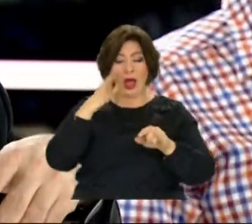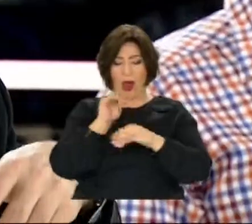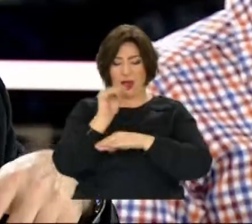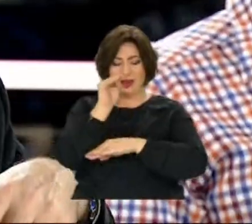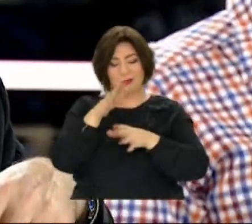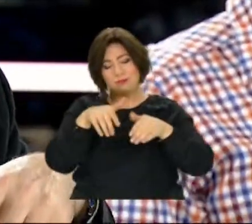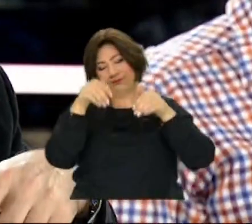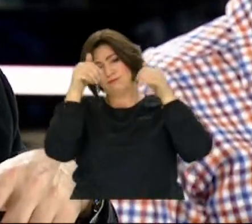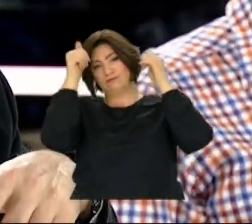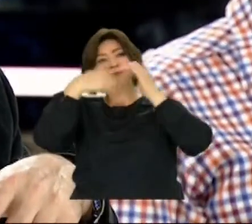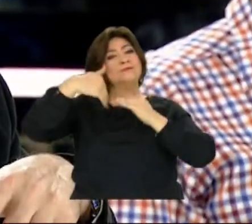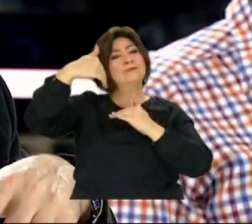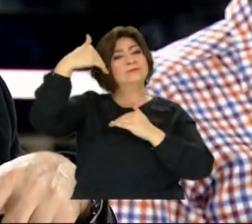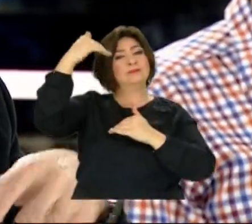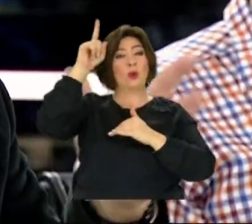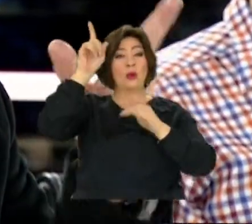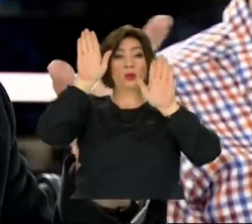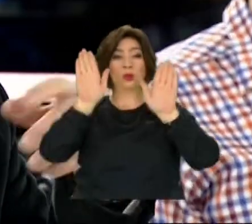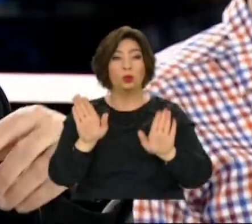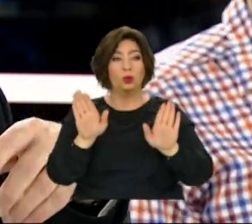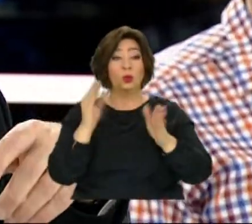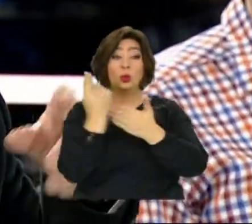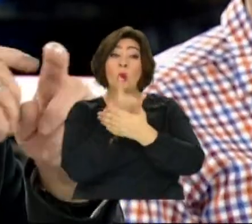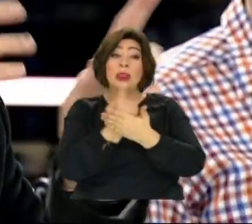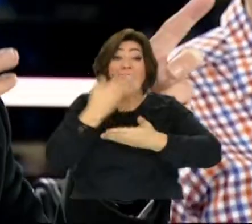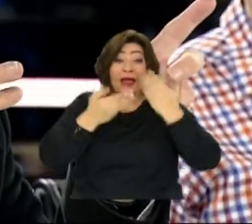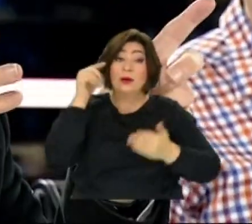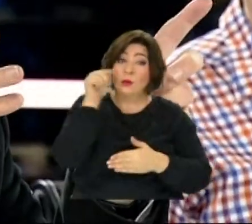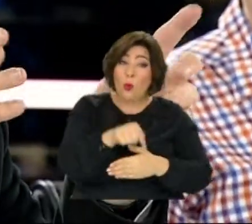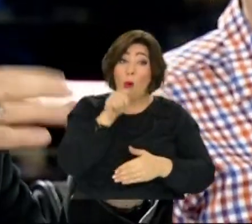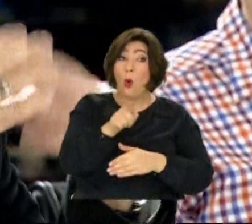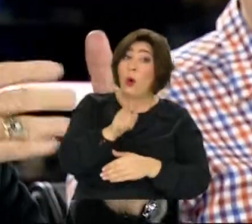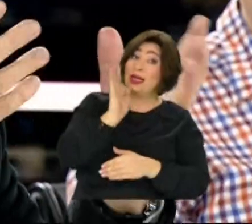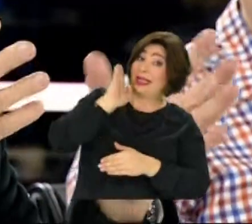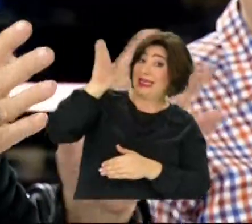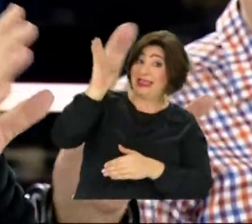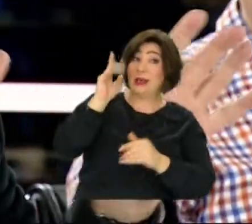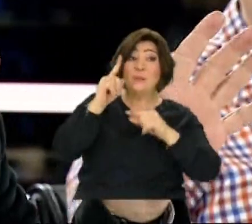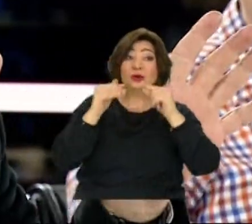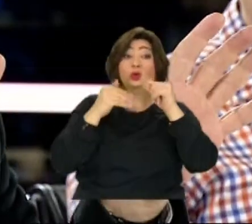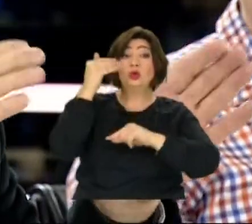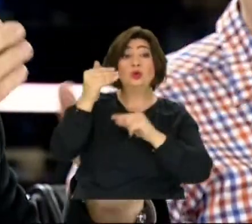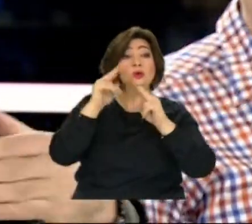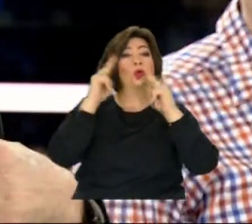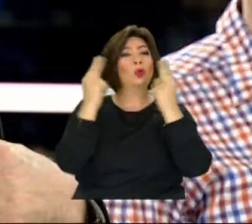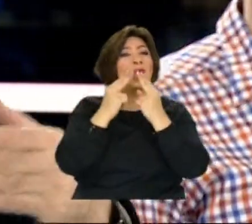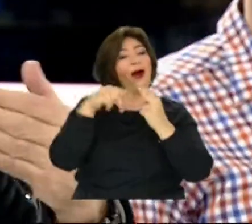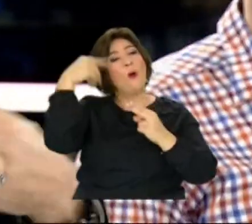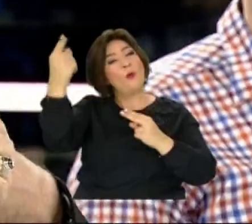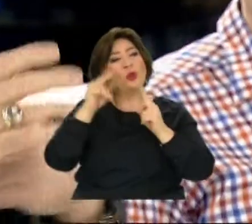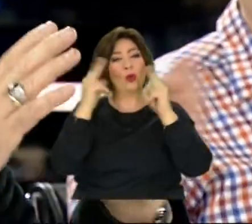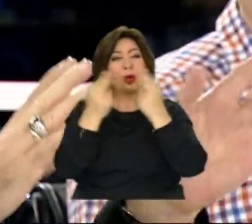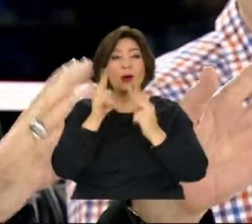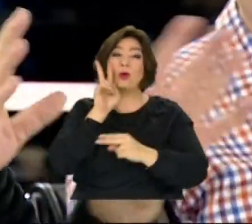çekilir ve buraya gelir, durur der. Yani Kur'an tarifi. O gideceği bir sonraki alemi görmeye başlar. Yani